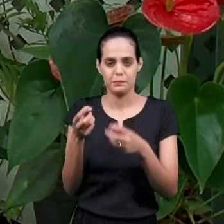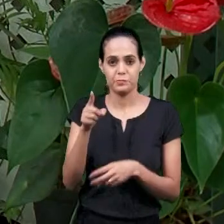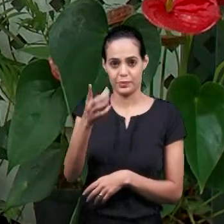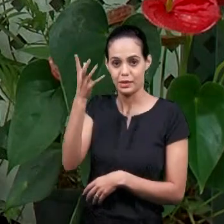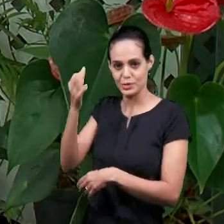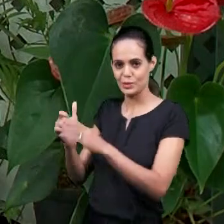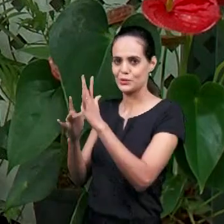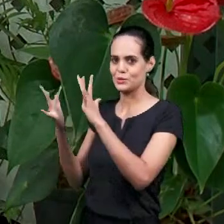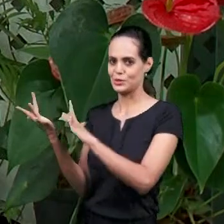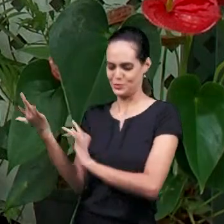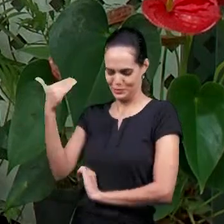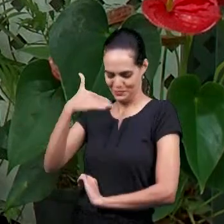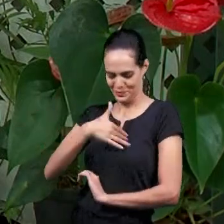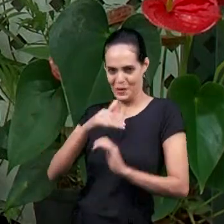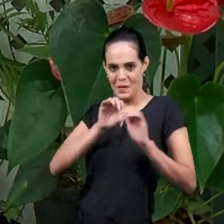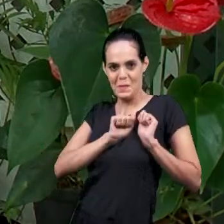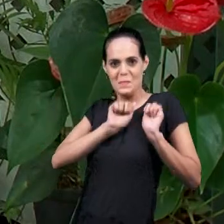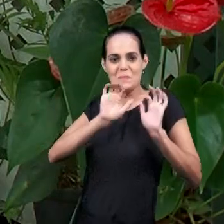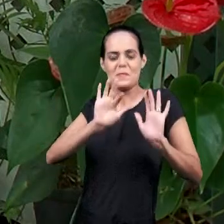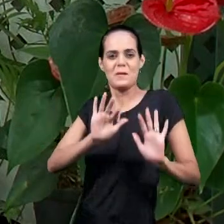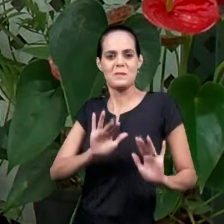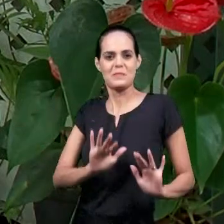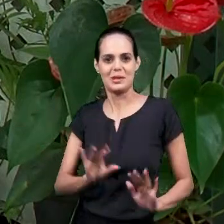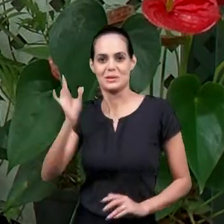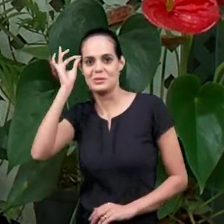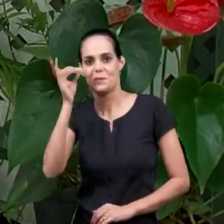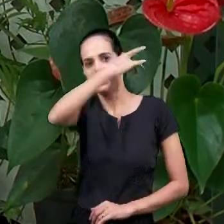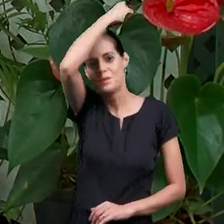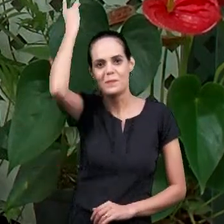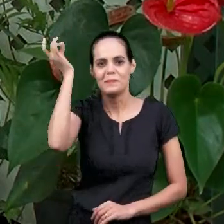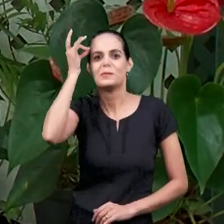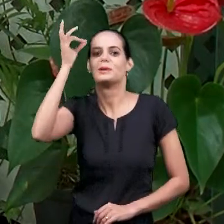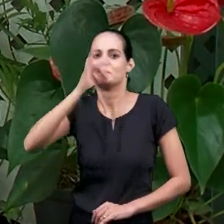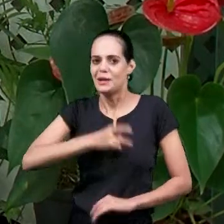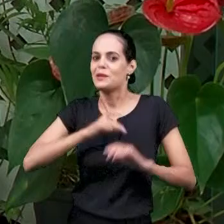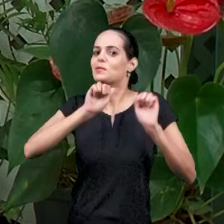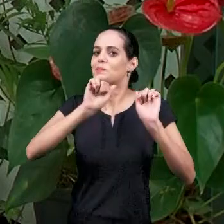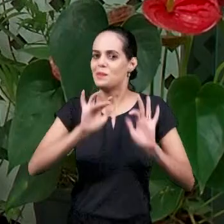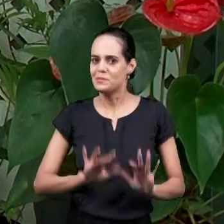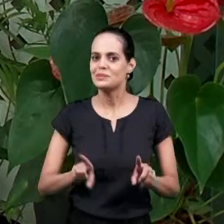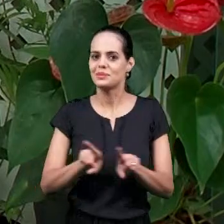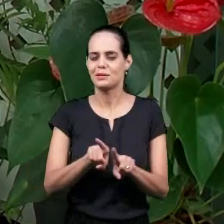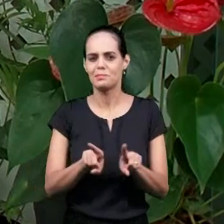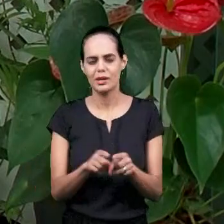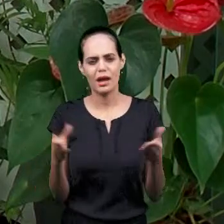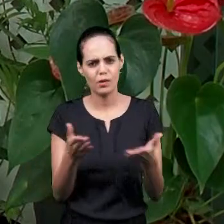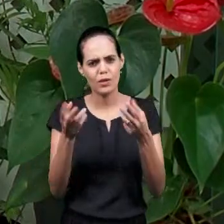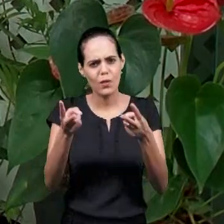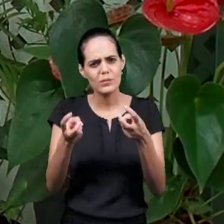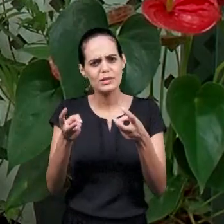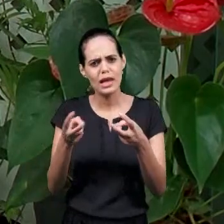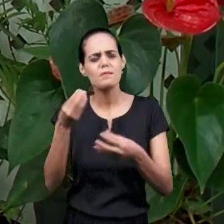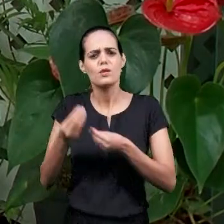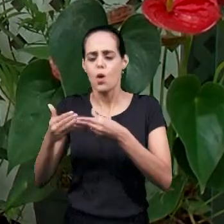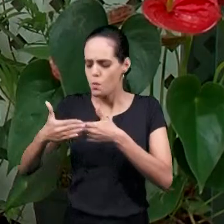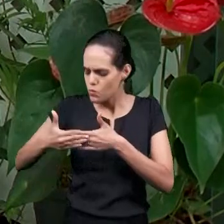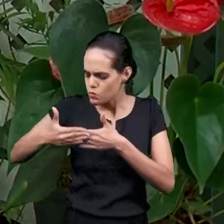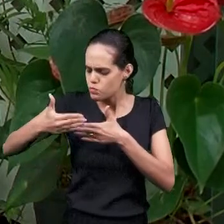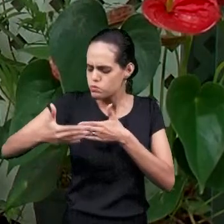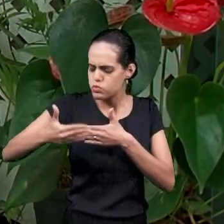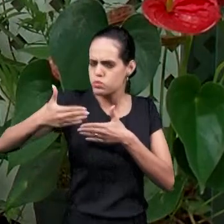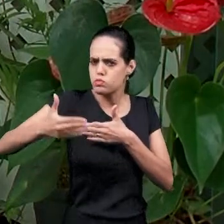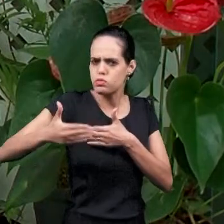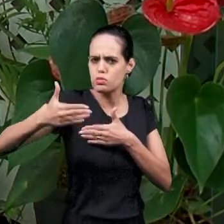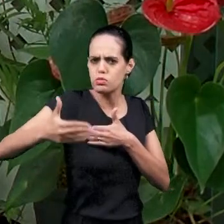oublier, se faire oublier. Donc, par exemple, vous avez reçu le Seigneur Jésus, une bénédiction dans votre cœur, baptisé du Saint-Esprit. Observez la continuité